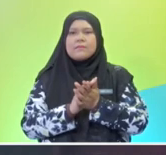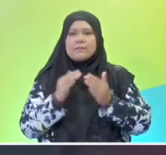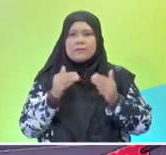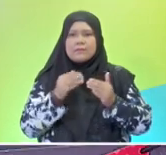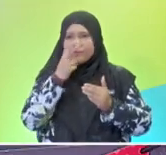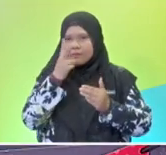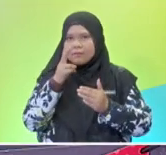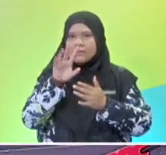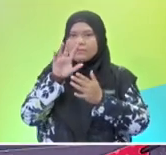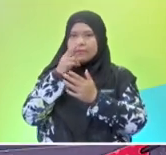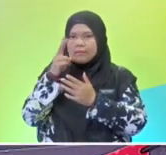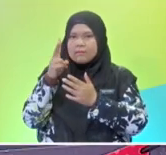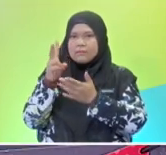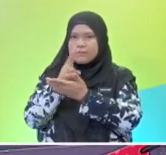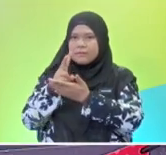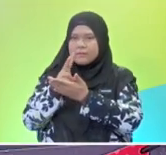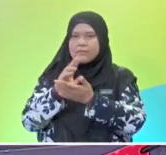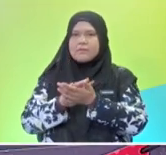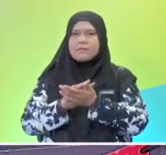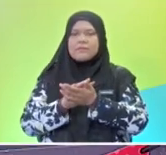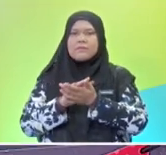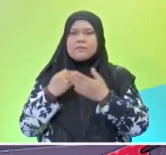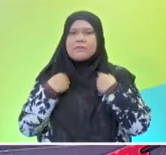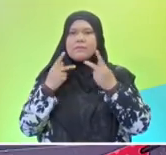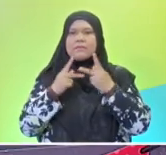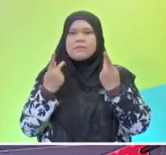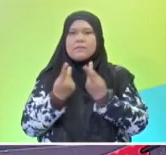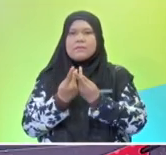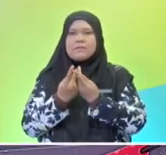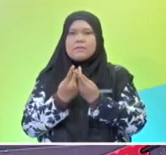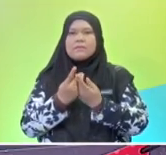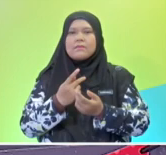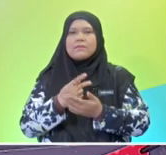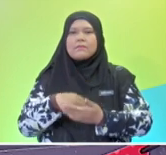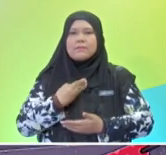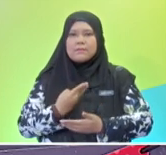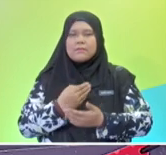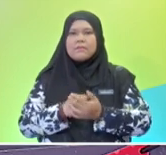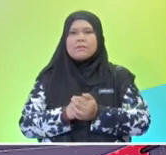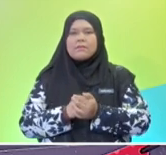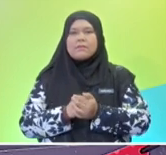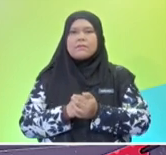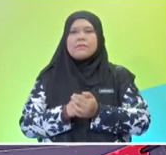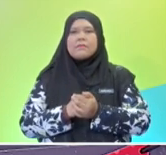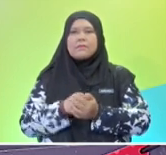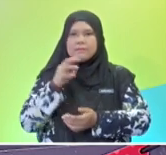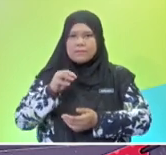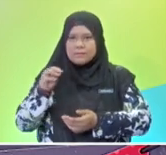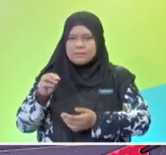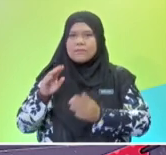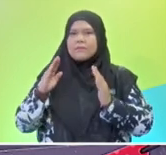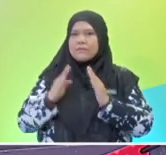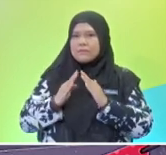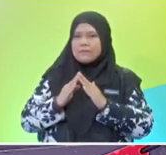kita iaitu tajuk kita Keluarga Bahagia pada hari ini. Jadi keluarga bahagia. Kalau keluarga bahagia, okey, murid-murid di